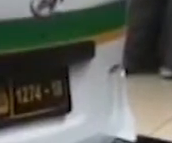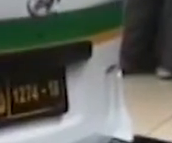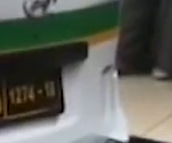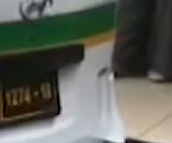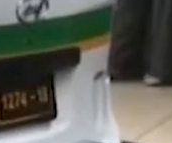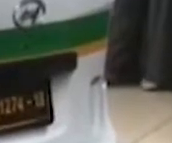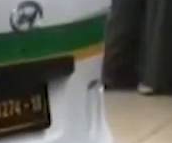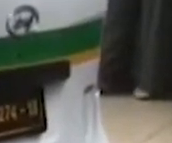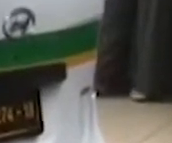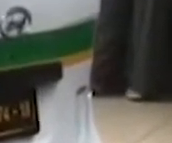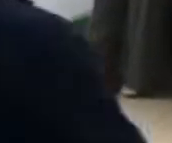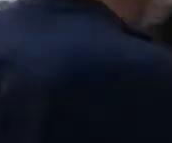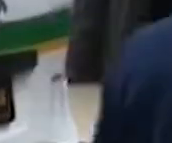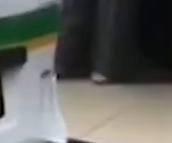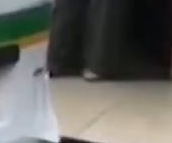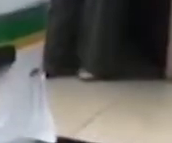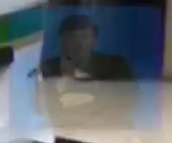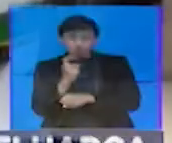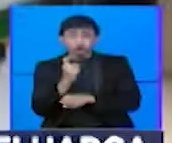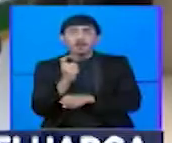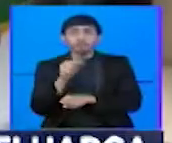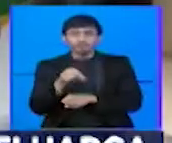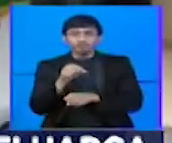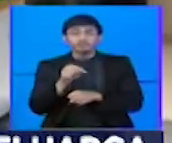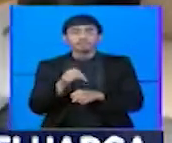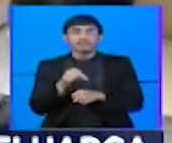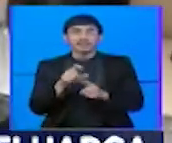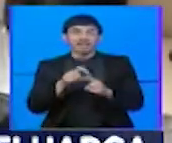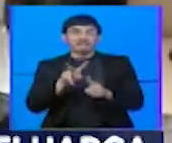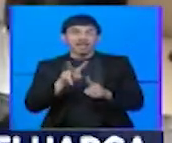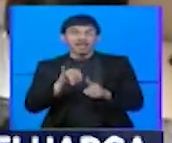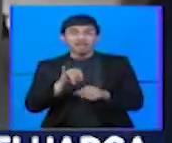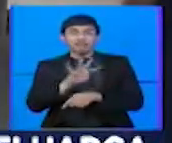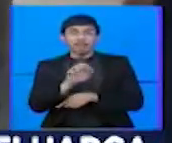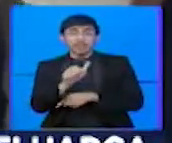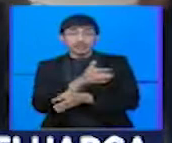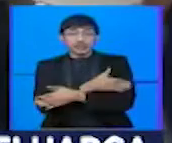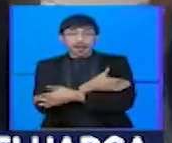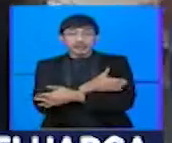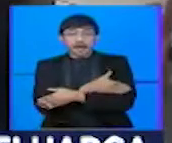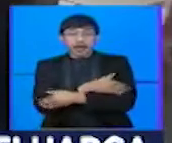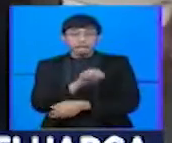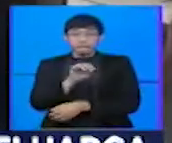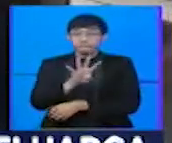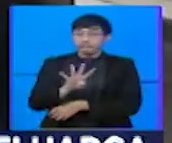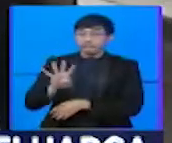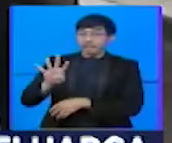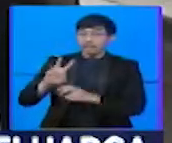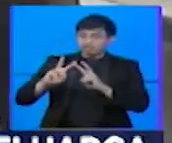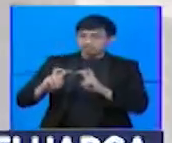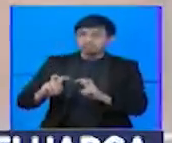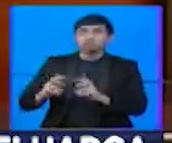Polri telah berhasil mengidentifikasi 58 dari 62 korban kecelakaan pesawat Sriwijaya Air